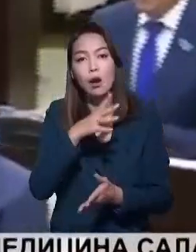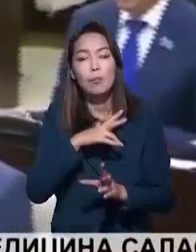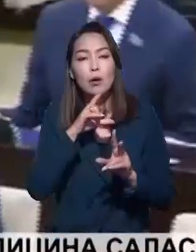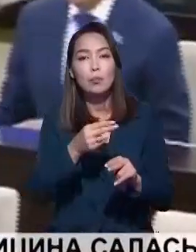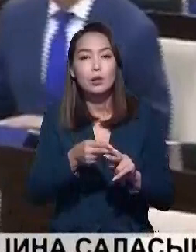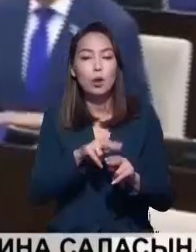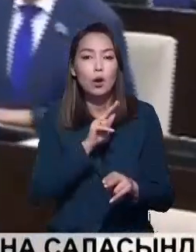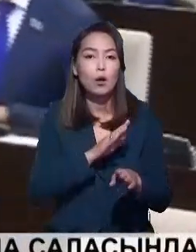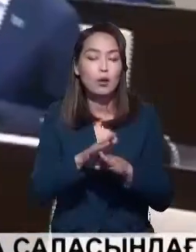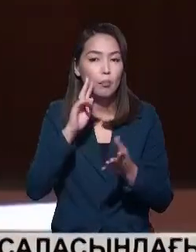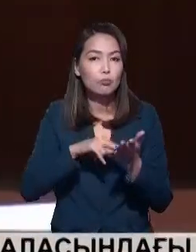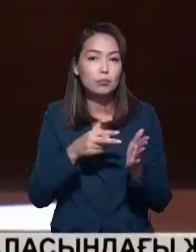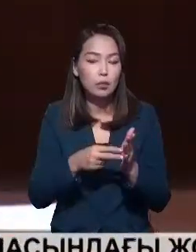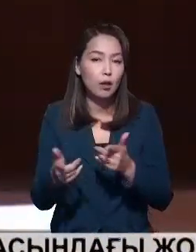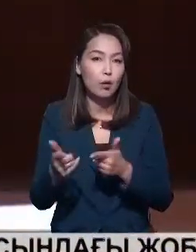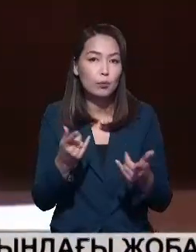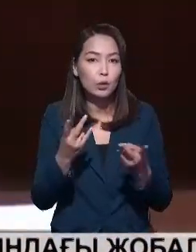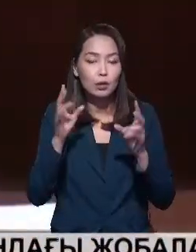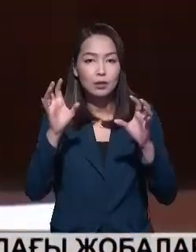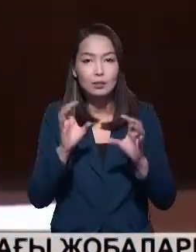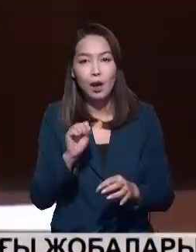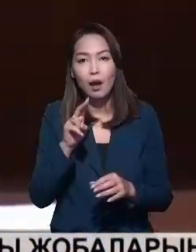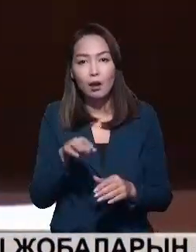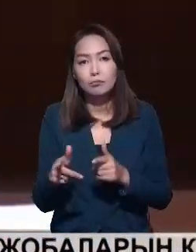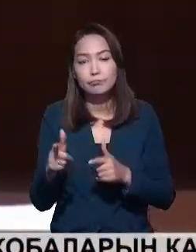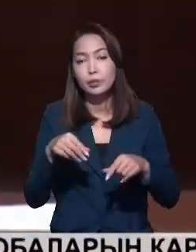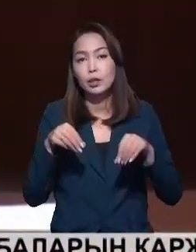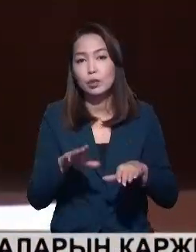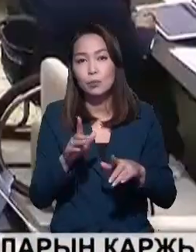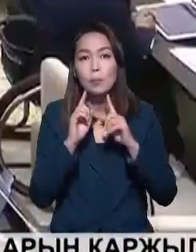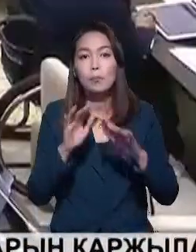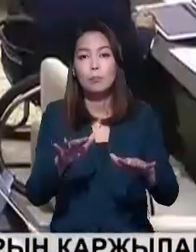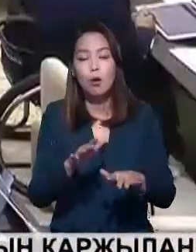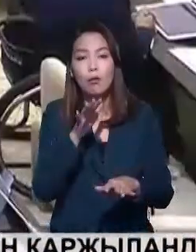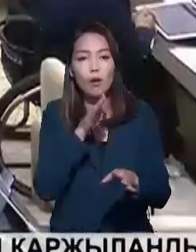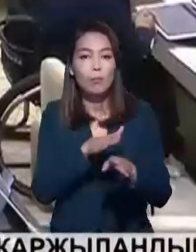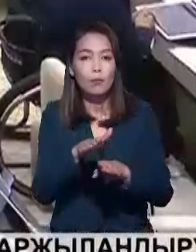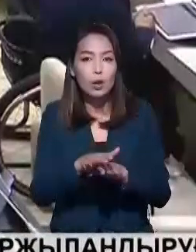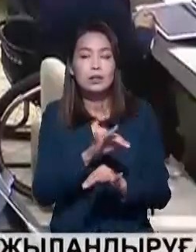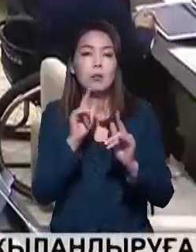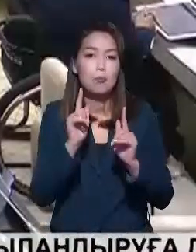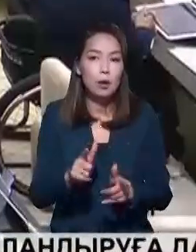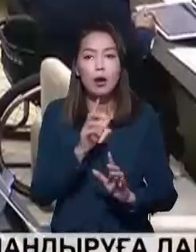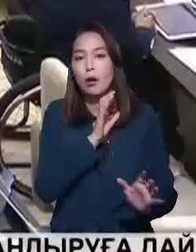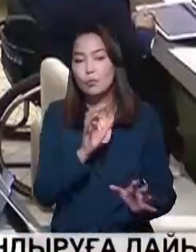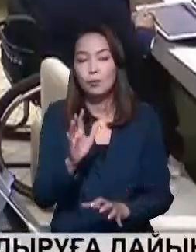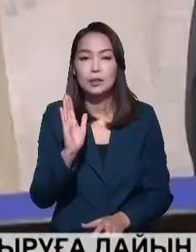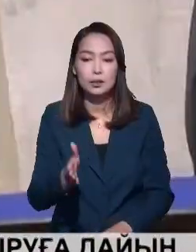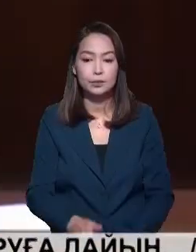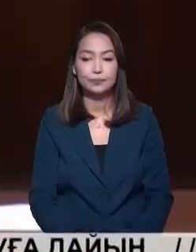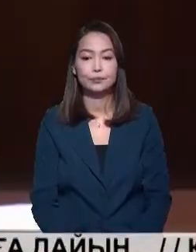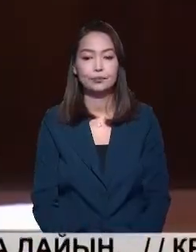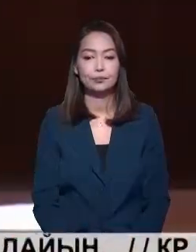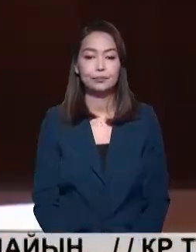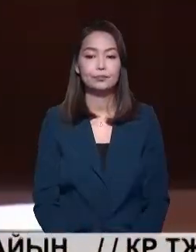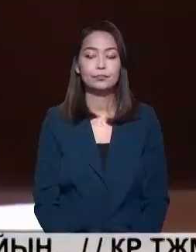іске асыру үшін тиісті заңнамалық актілер енгізіліп қабылданады. Палата олардың уақытылы орындалуын және мақылдануын қамтамасыз етеді.